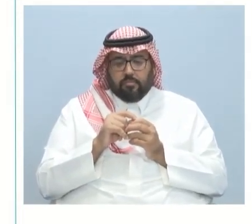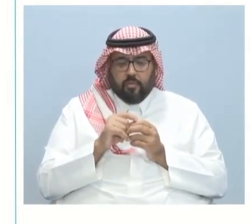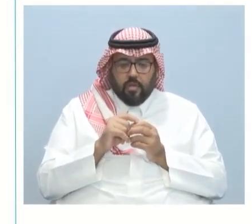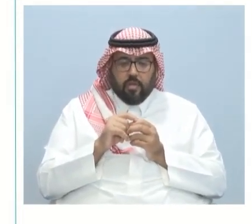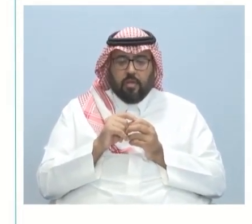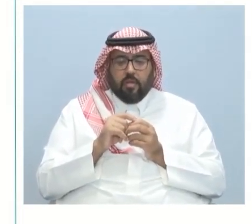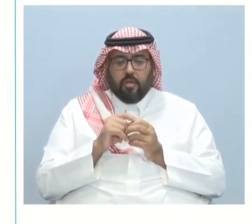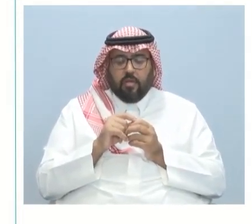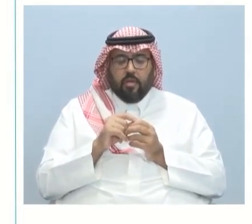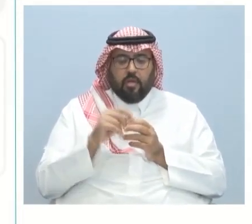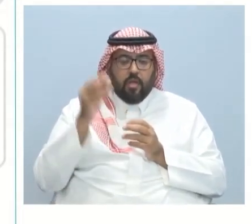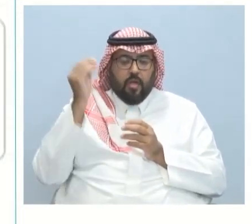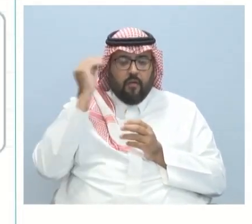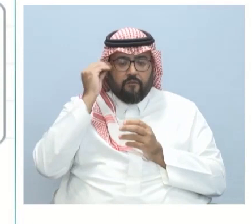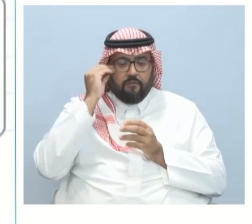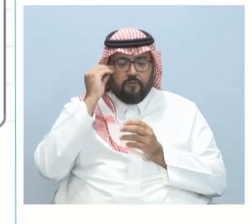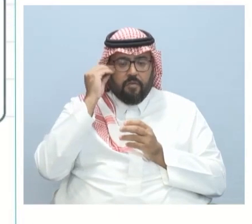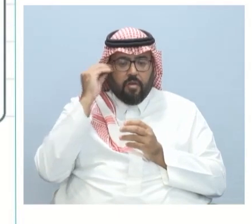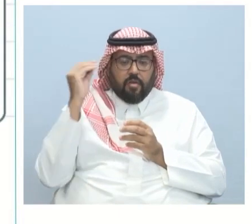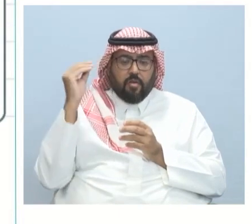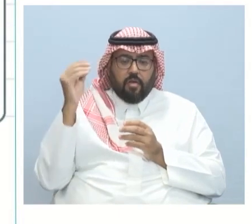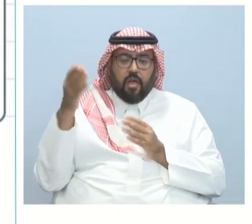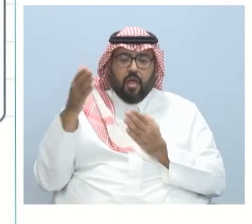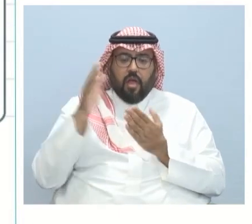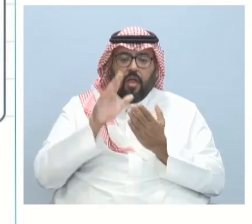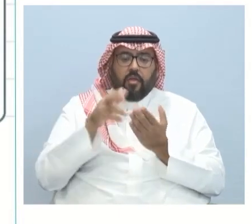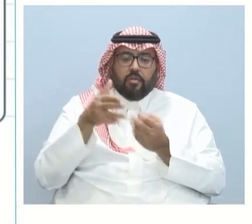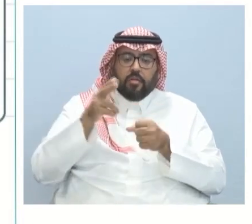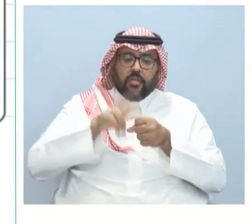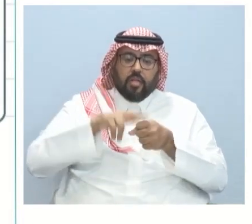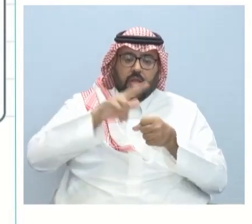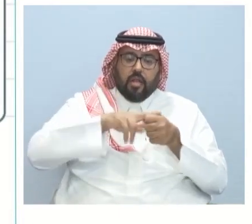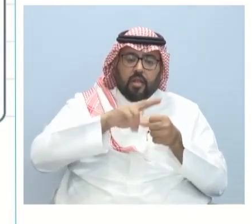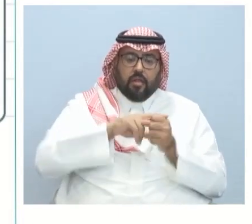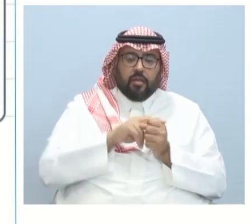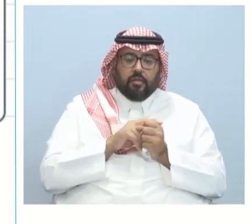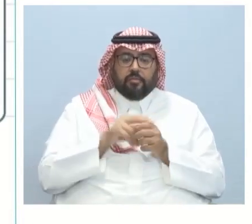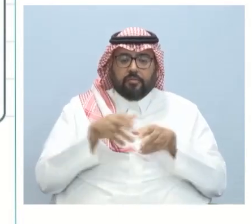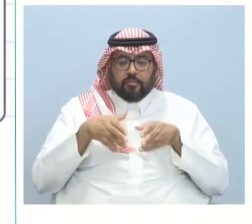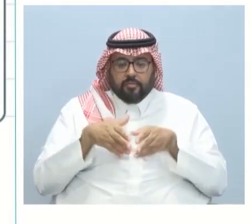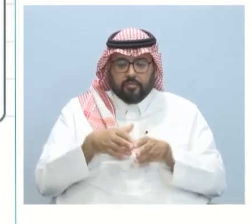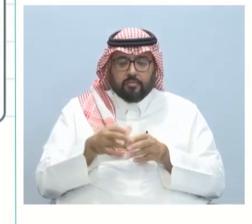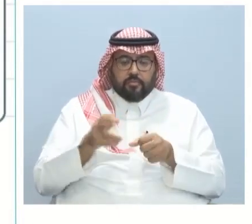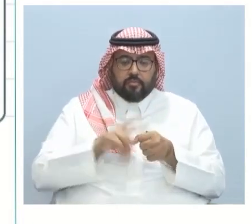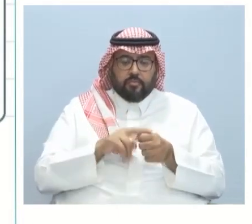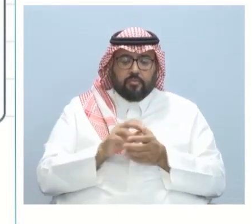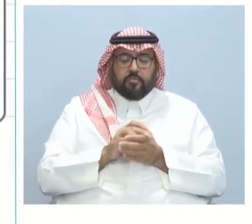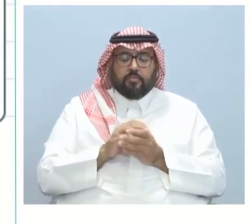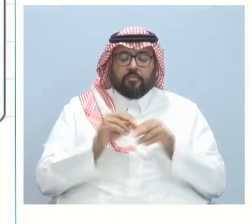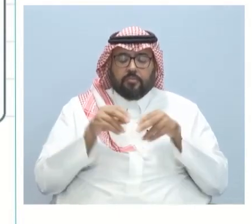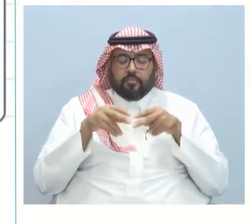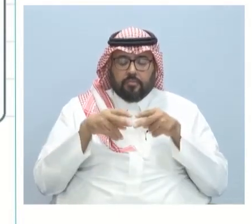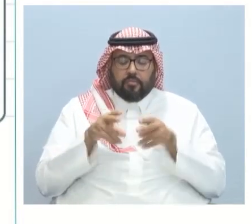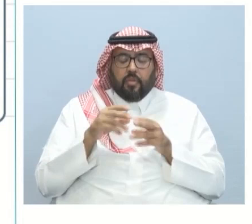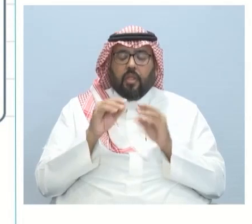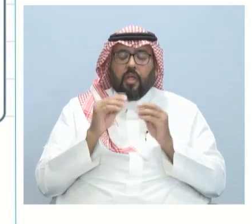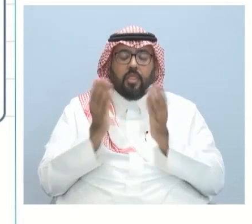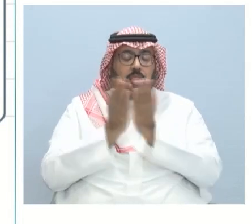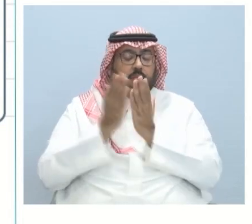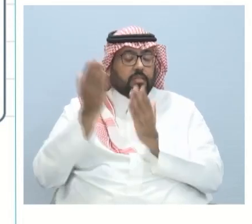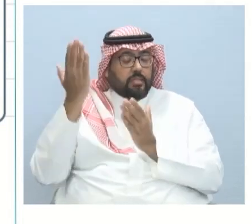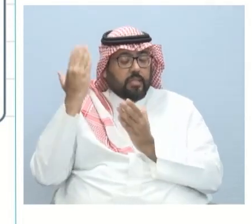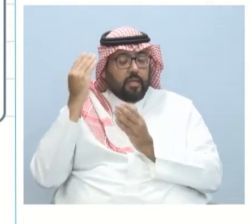صحيح تعرفنا على لبنه تكرار او استخدام لبنه تكرار وذكرنا انه في الدرس